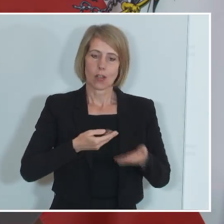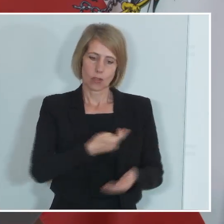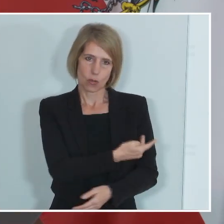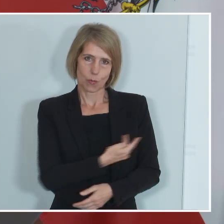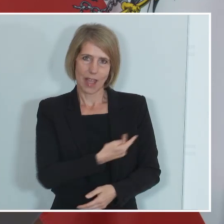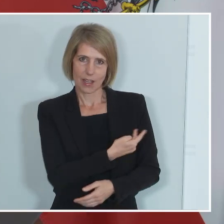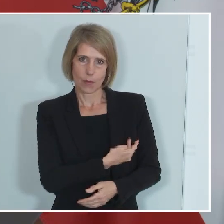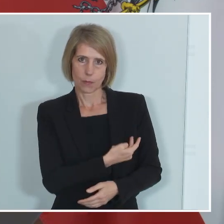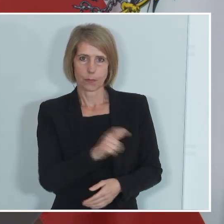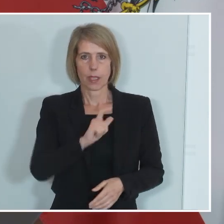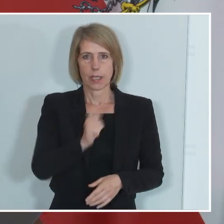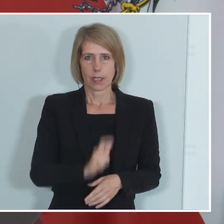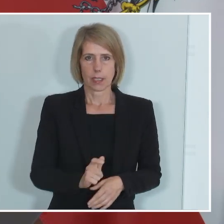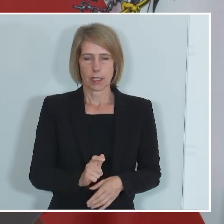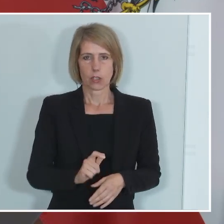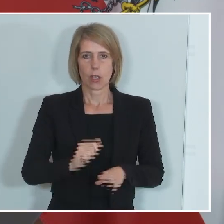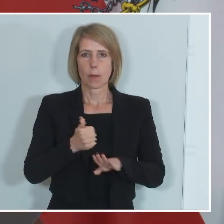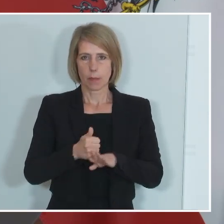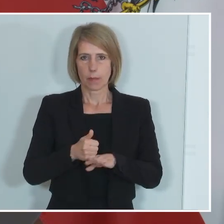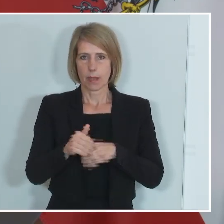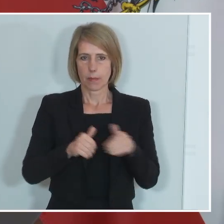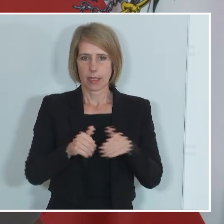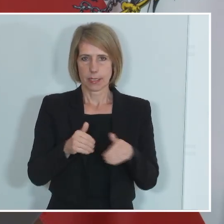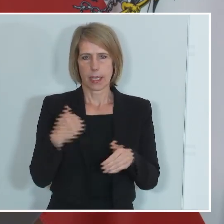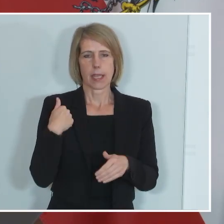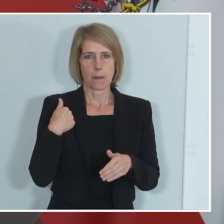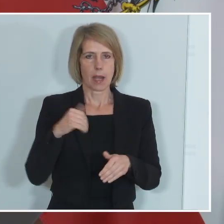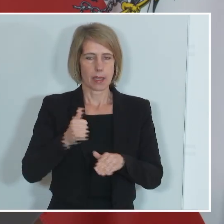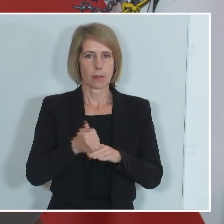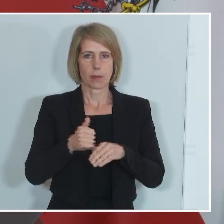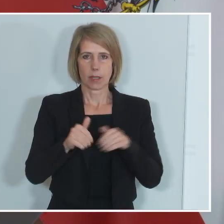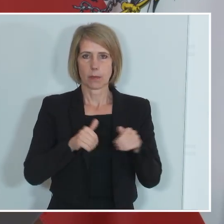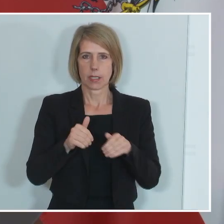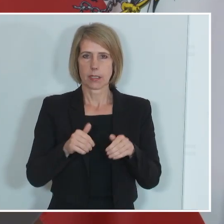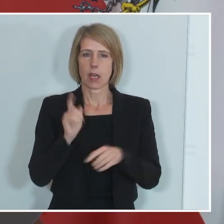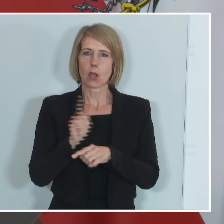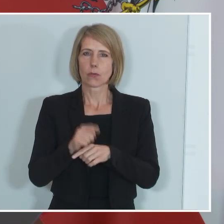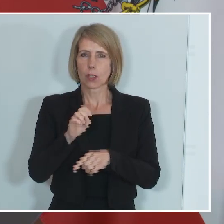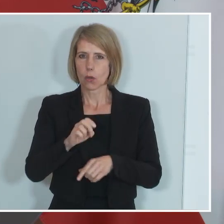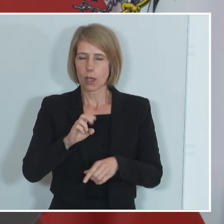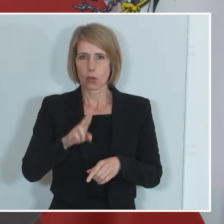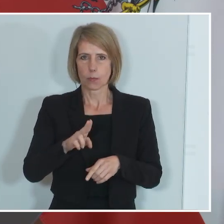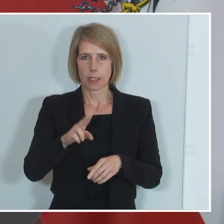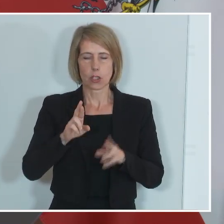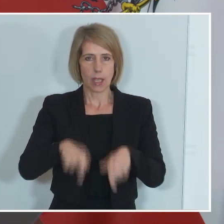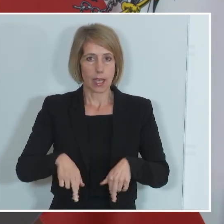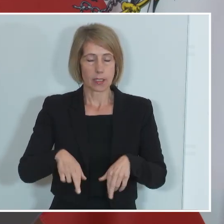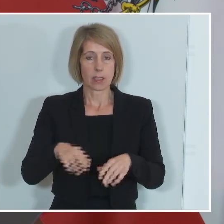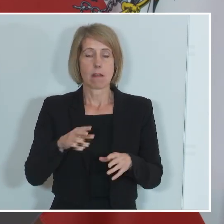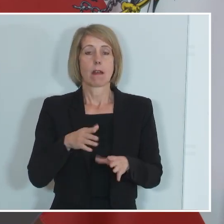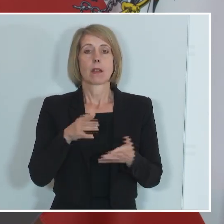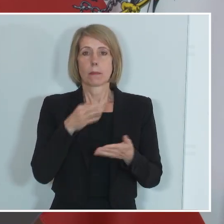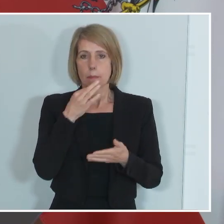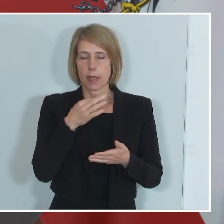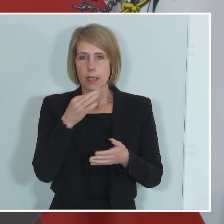dem italienischen ehemaligen Premierminister Enrico Letta, der im Auftrag des Europäischen Rates einen Bericht zur Zukunft des